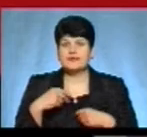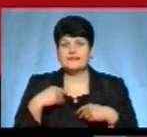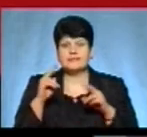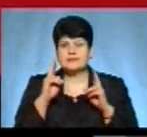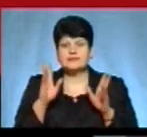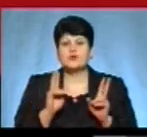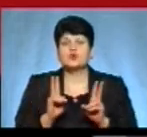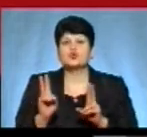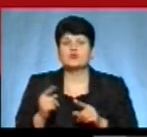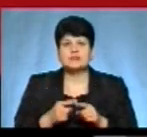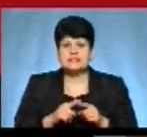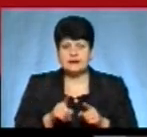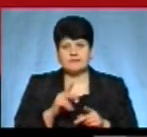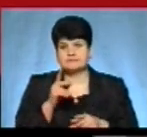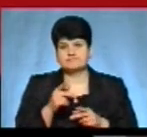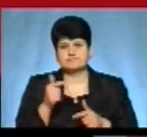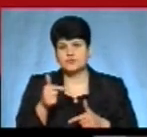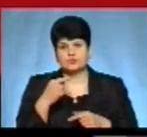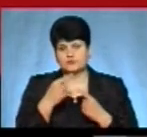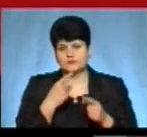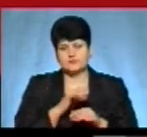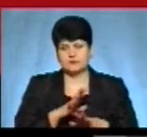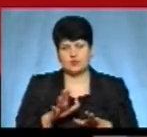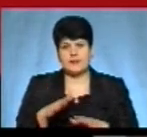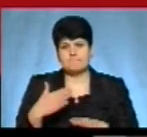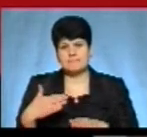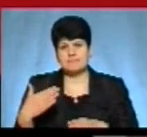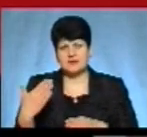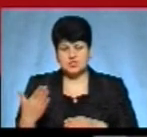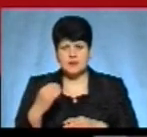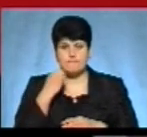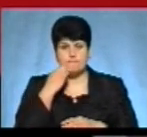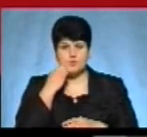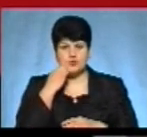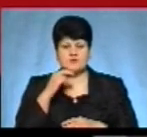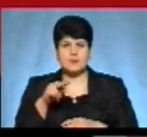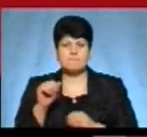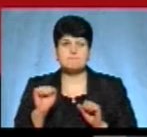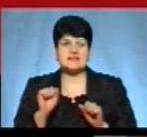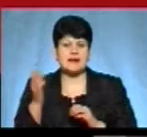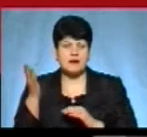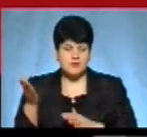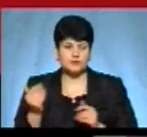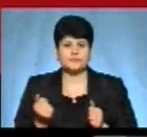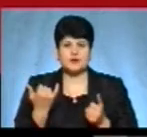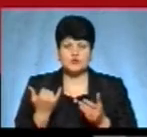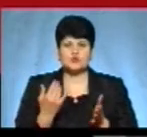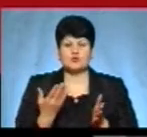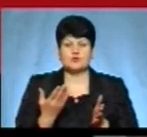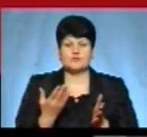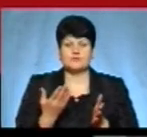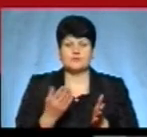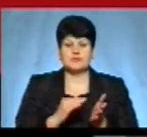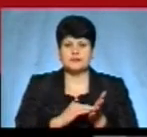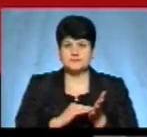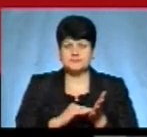ось хто це, не наговарюй, ну, але ну, прибічники, як то кажуть, Руського патріархату, ось сьогодні, напевно, ще може